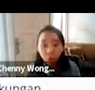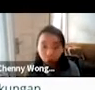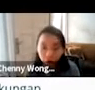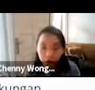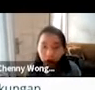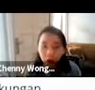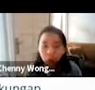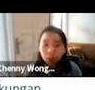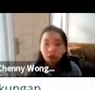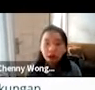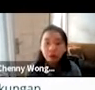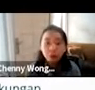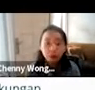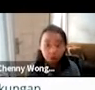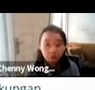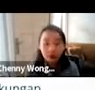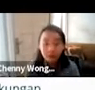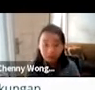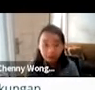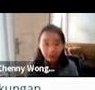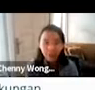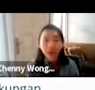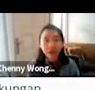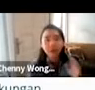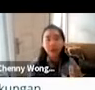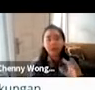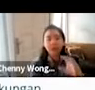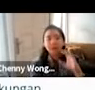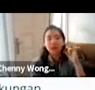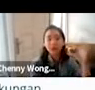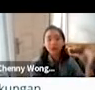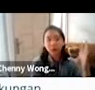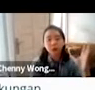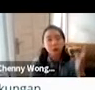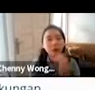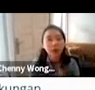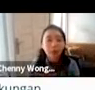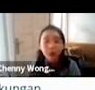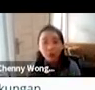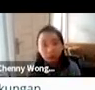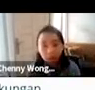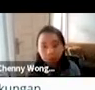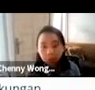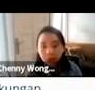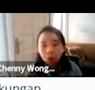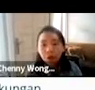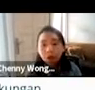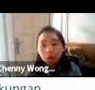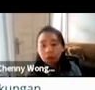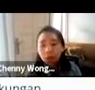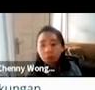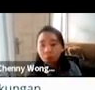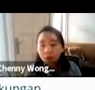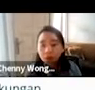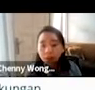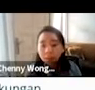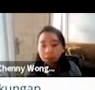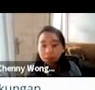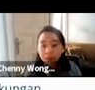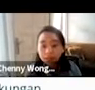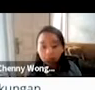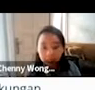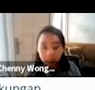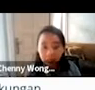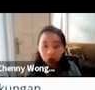adalah anugerah atau tidak ada bukti yang berdasar gitu ya ini jelas jadi mengklaim sesuatu tapi tanpa bukti lalu yang ketiga melakukan